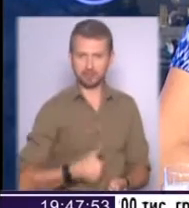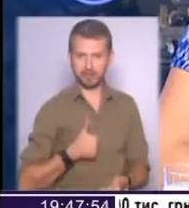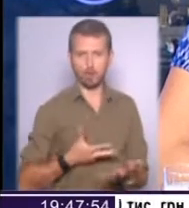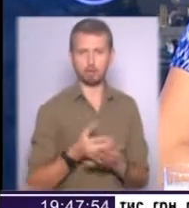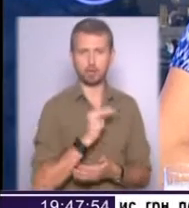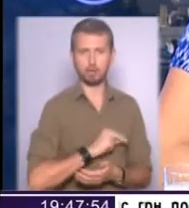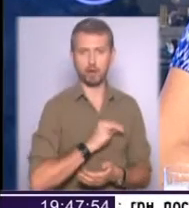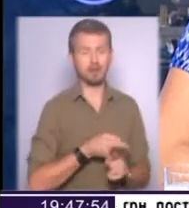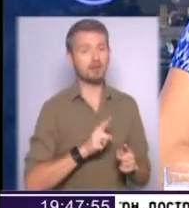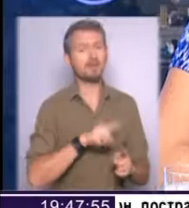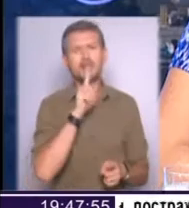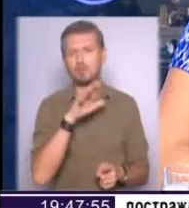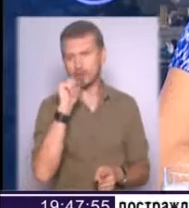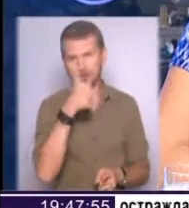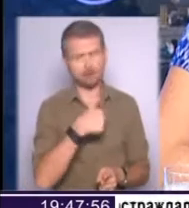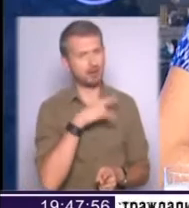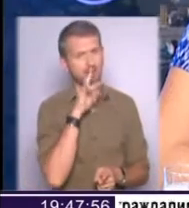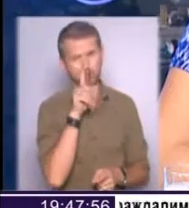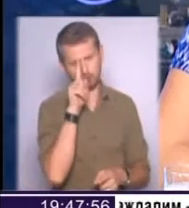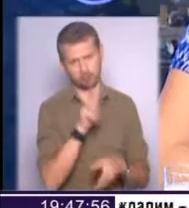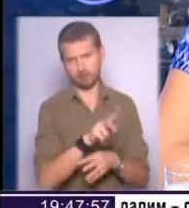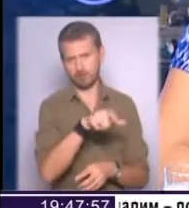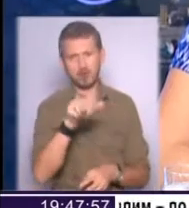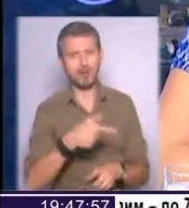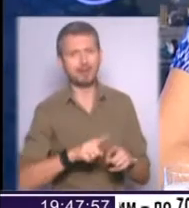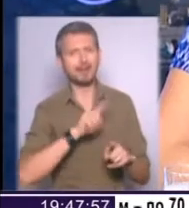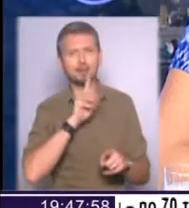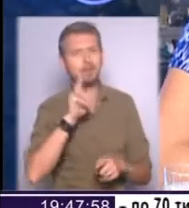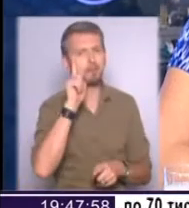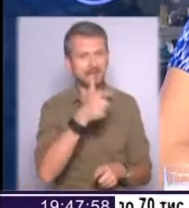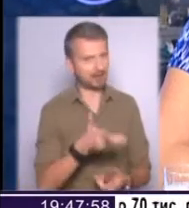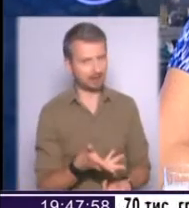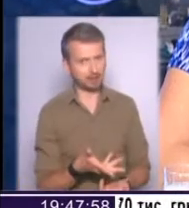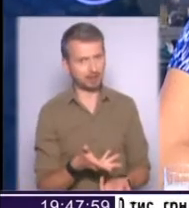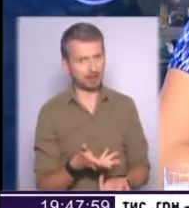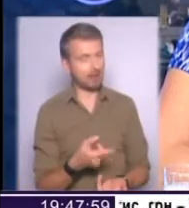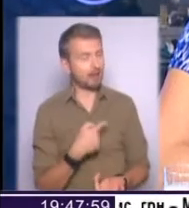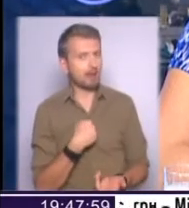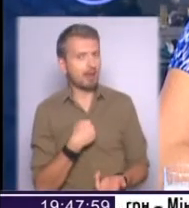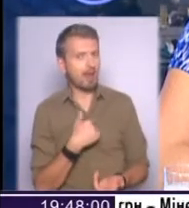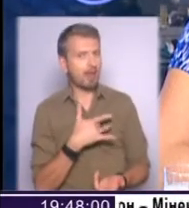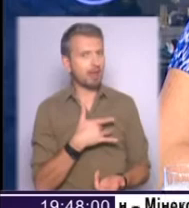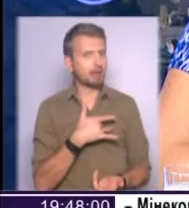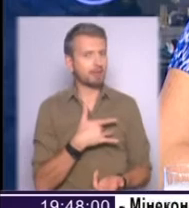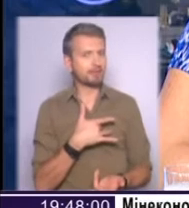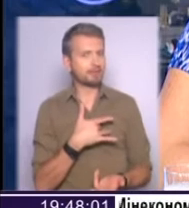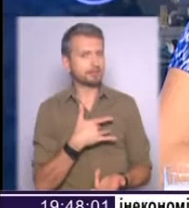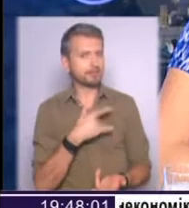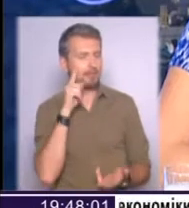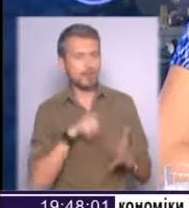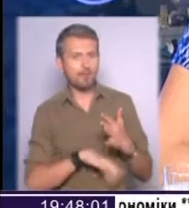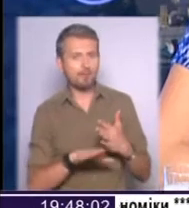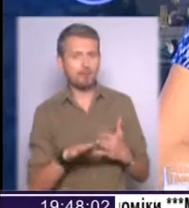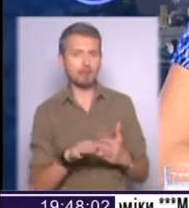не станеться завтра. Я не буду обдурювати людей, це не станеться і післязавтра. Я не впевнена, чи це станеться і